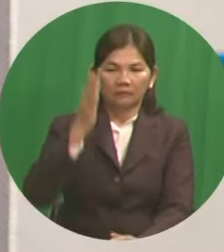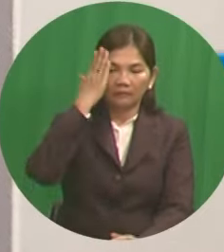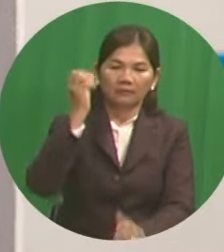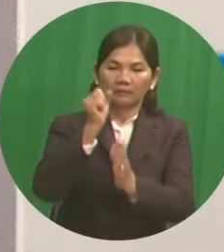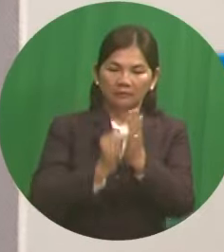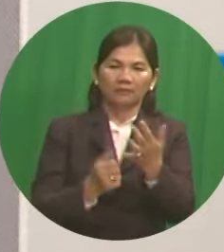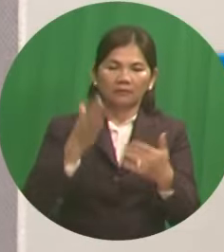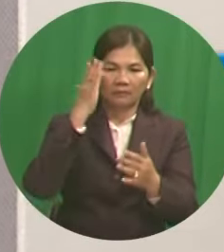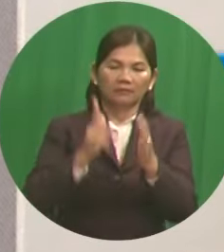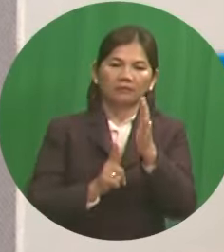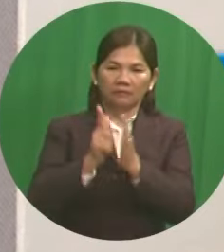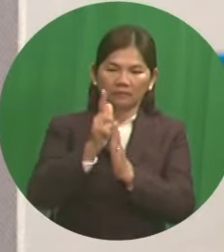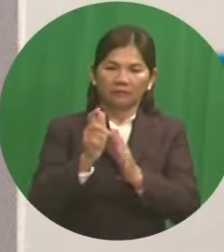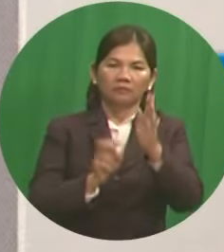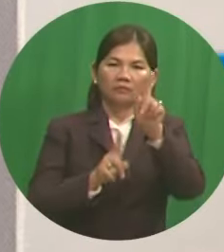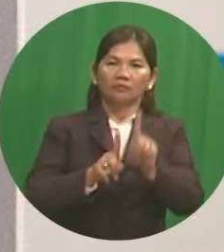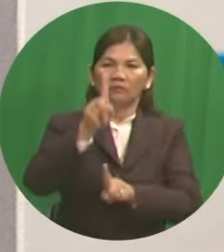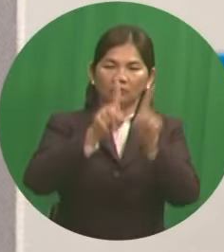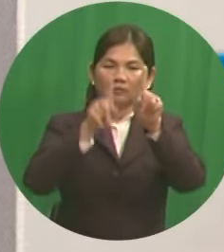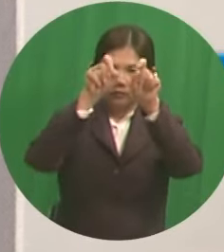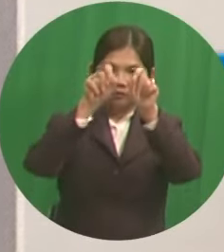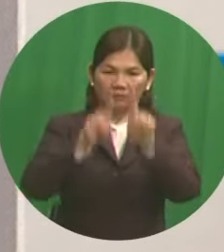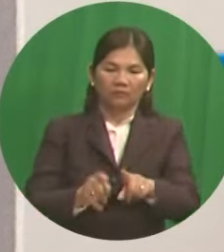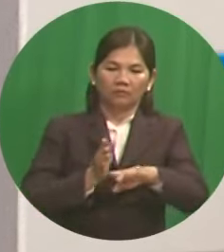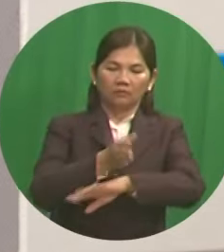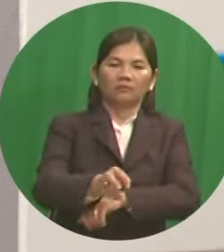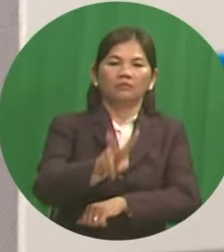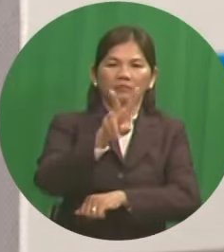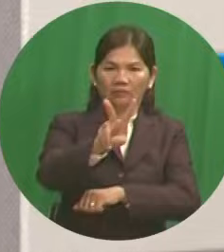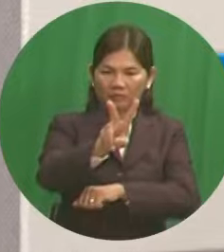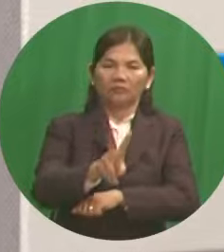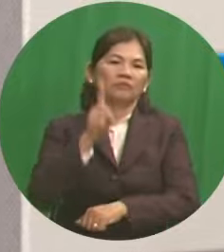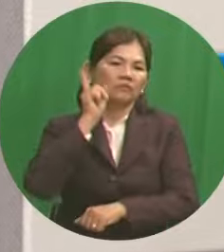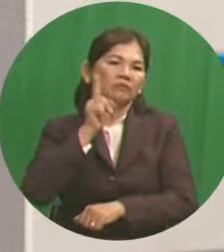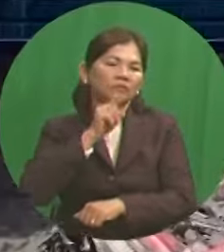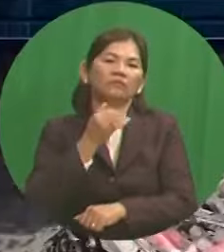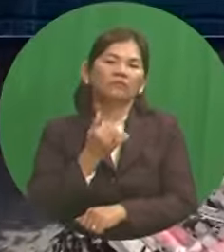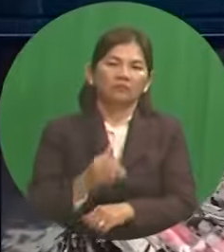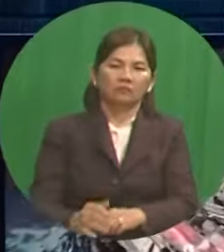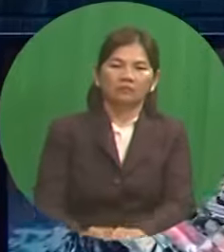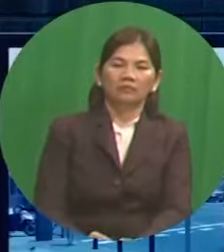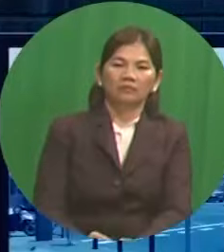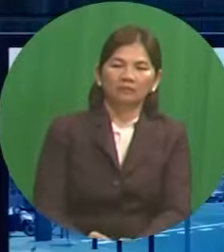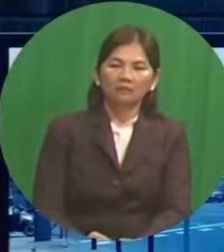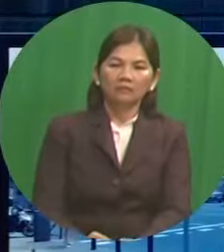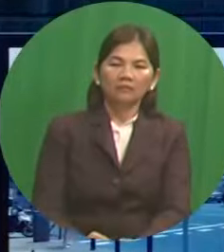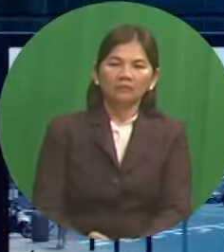ត្បូងនិយាយថាកូរ៉េខាងជើងបាញ់សាក់ល្បងមីស៊ីលប្លោងចំនួន2គ្រាប់ខុសប្រក្រតីភាពទៀតហើយ